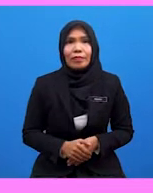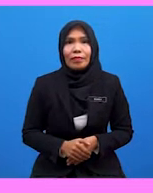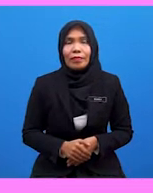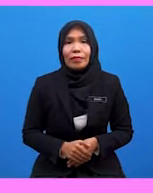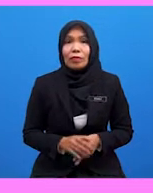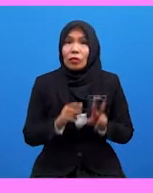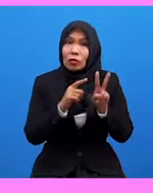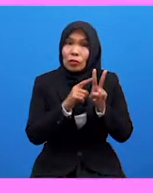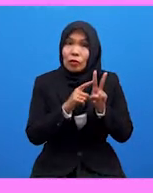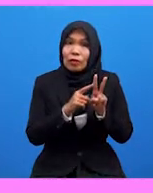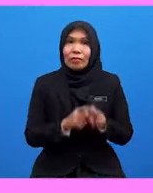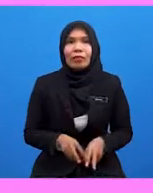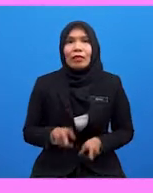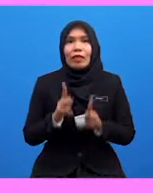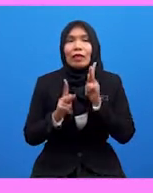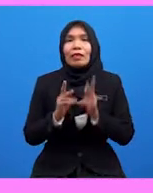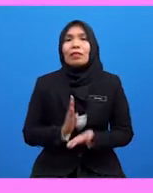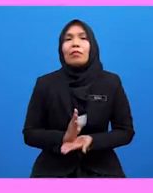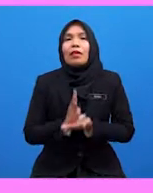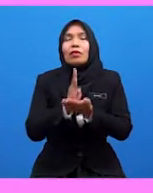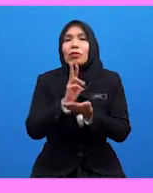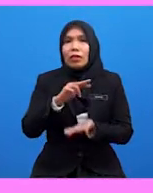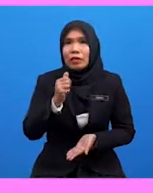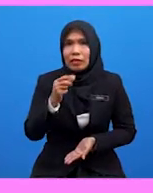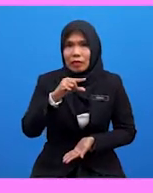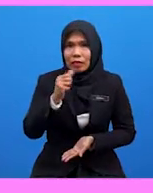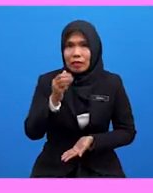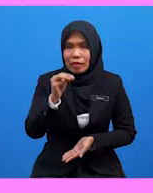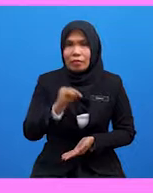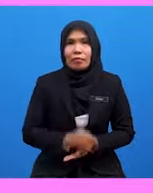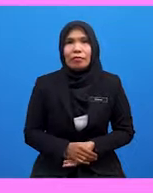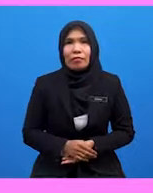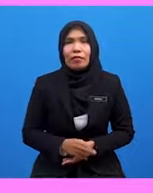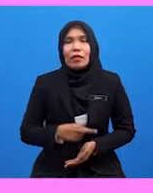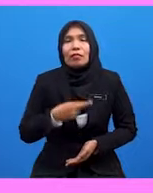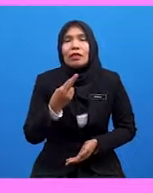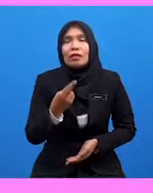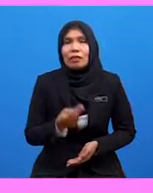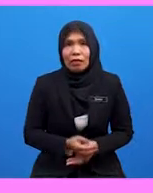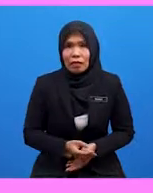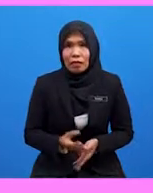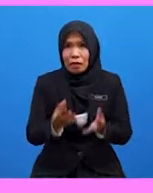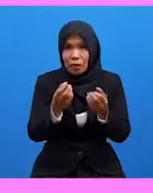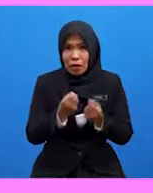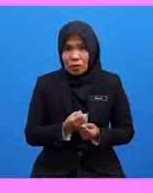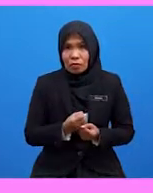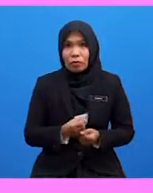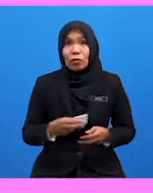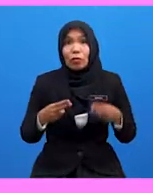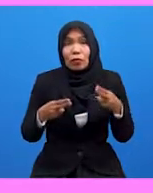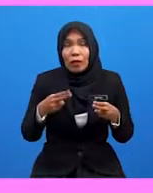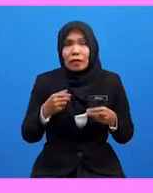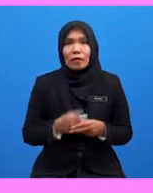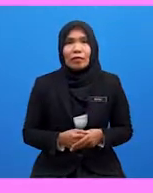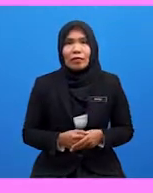ragam pula menunjukkan ragam rasa dari segi A. Kehendak iaitu mahu. B. Keupayaan,